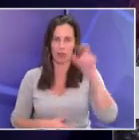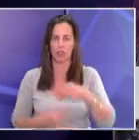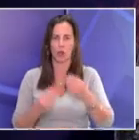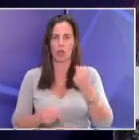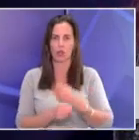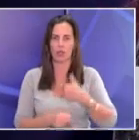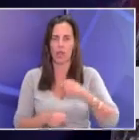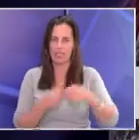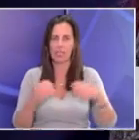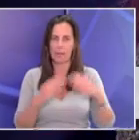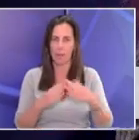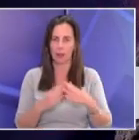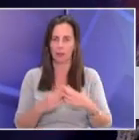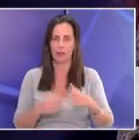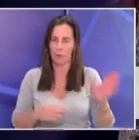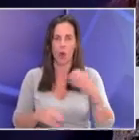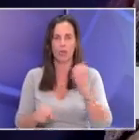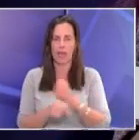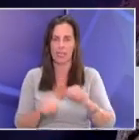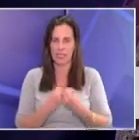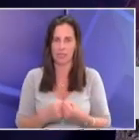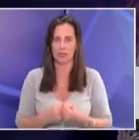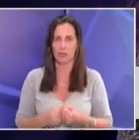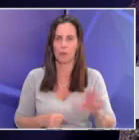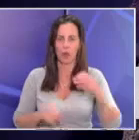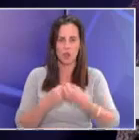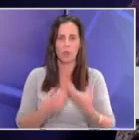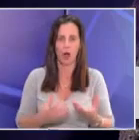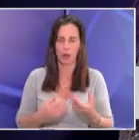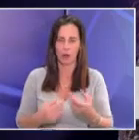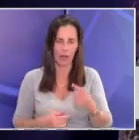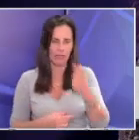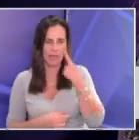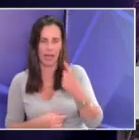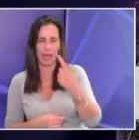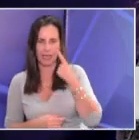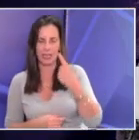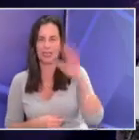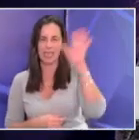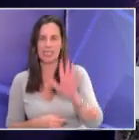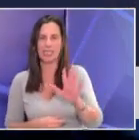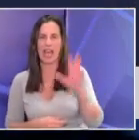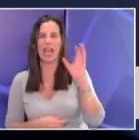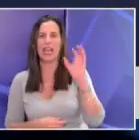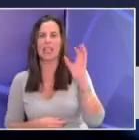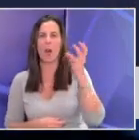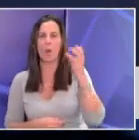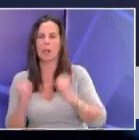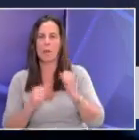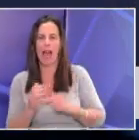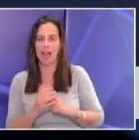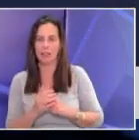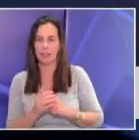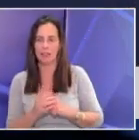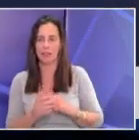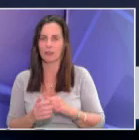לו לעשות לי נזקים בבית ברמה של בוא, תעשה את טיפול. רגע, שנייה. רגע, את ראית פעם את התפוז המכני? רגע, שנייה. ראית פעם את התפוז המכני?